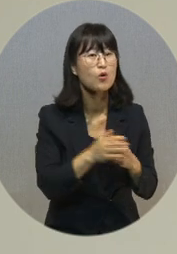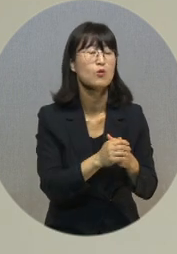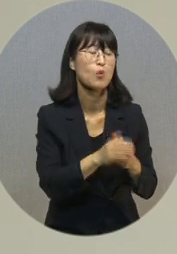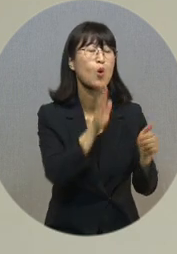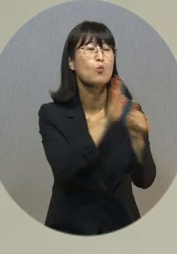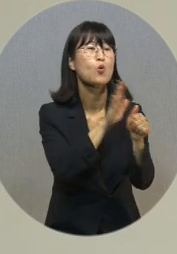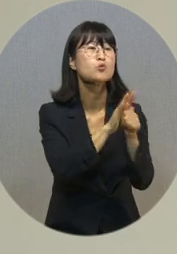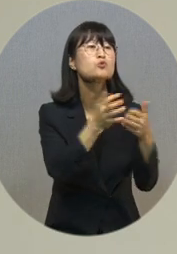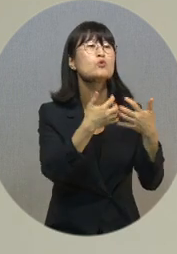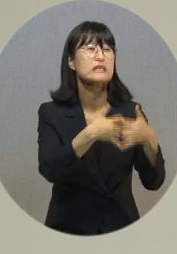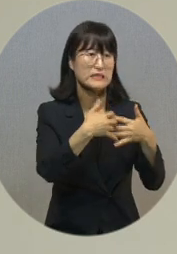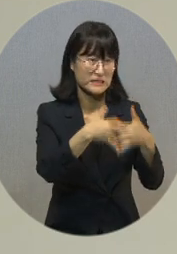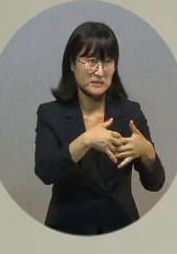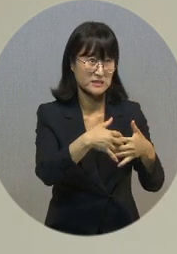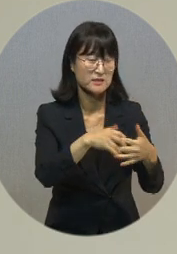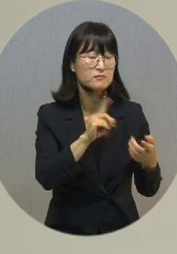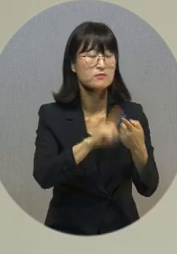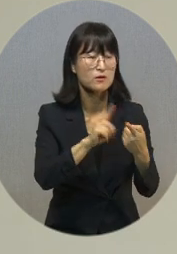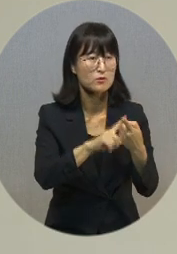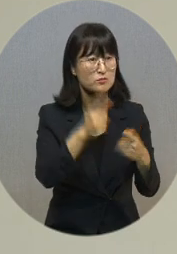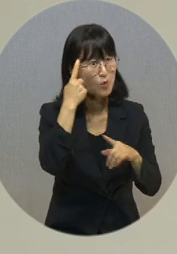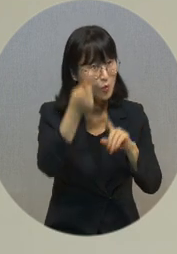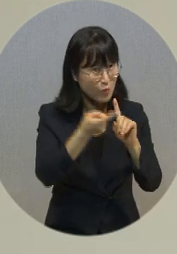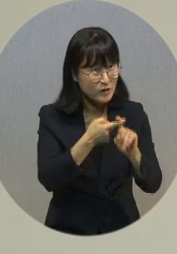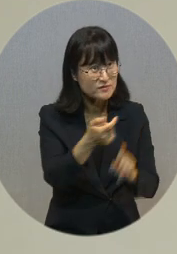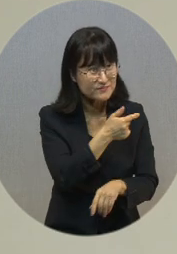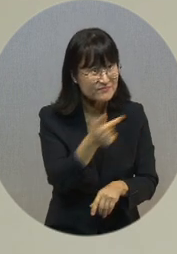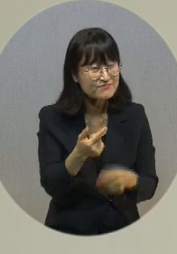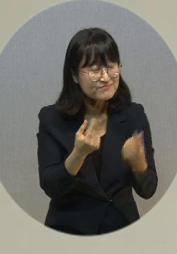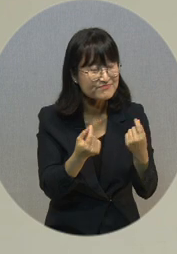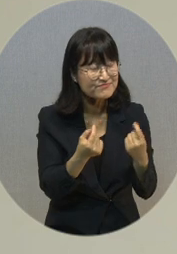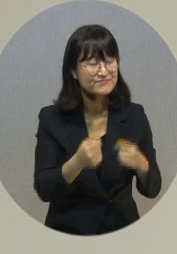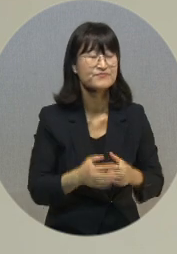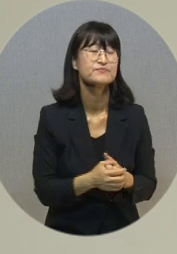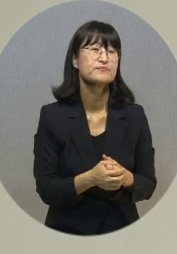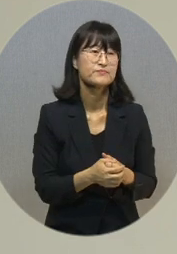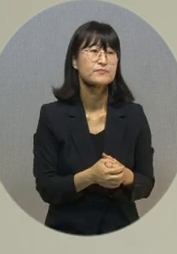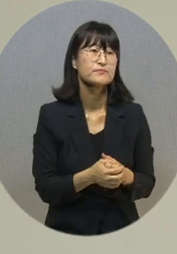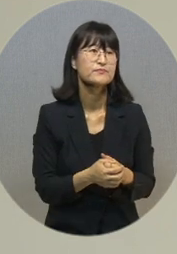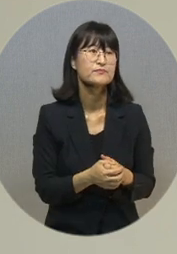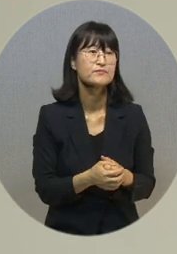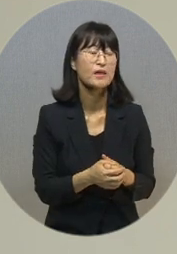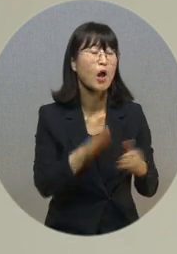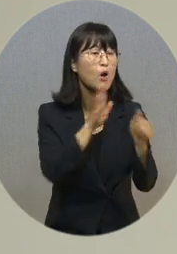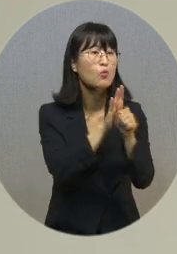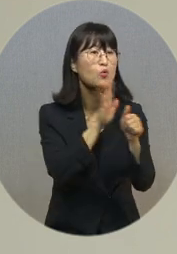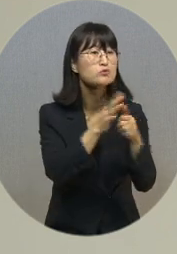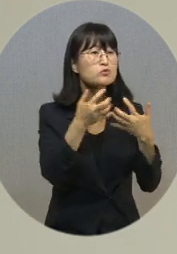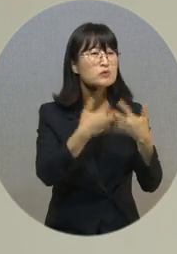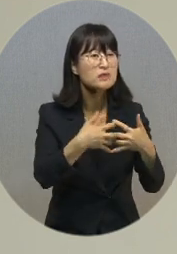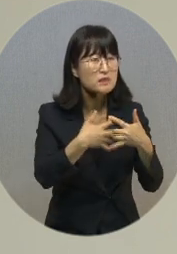보조공학, 보조기기에 대해서도 상당한 관심을 갖고 계시는데, 예. 네. 네, 근데 이 보조기기가